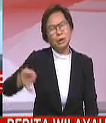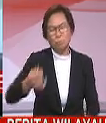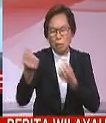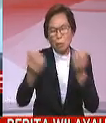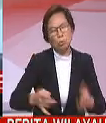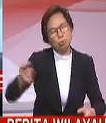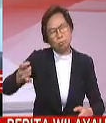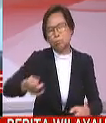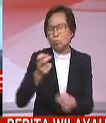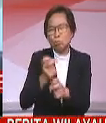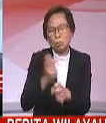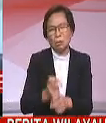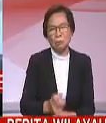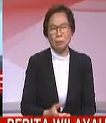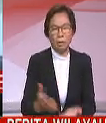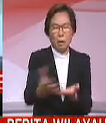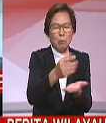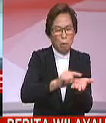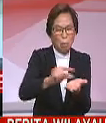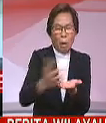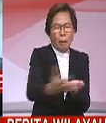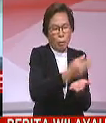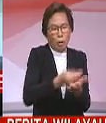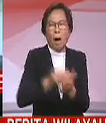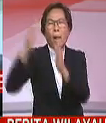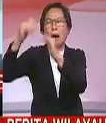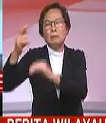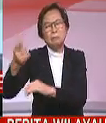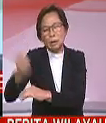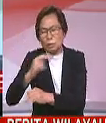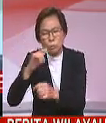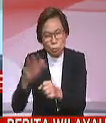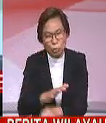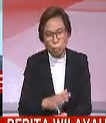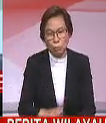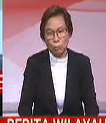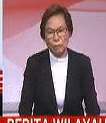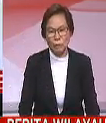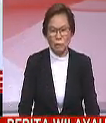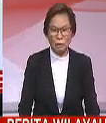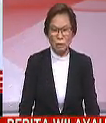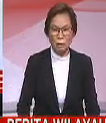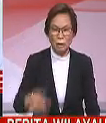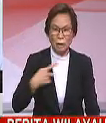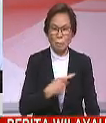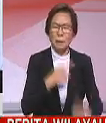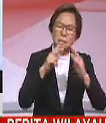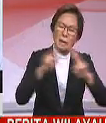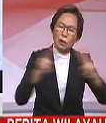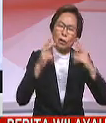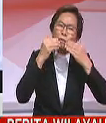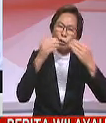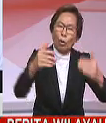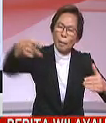masa itu. Pendapatan lain, mengharap teksi saja misalkan itu. Dan tak pencin, tak apa saja, jangan salah. Kami amat berterima kasih kepada pihak